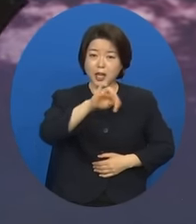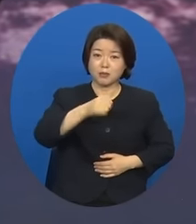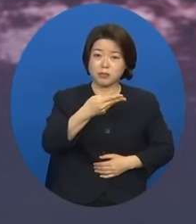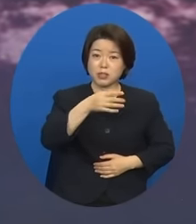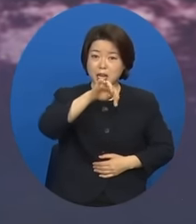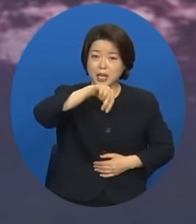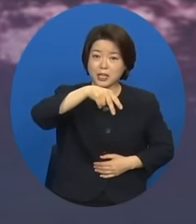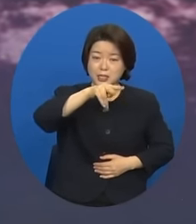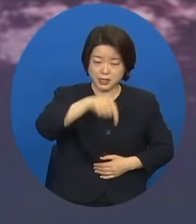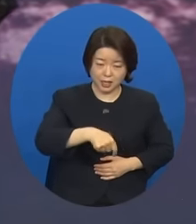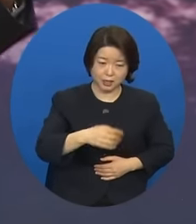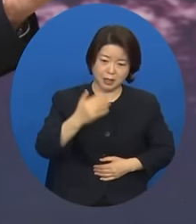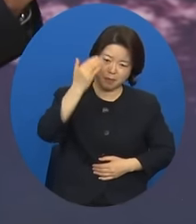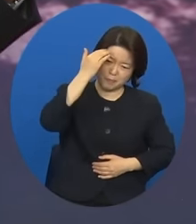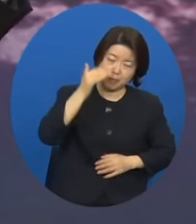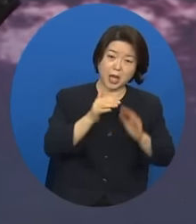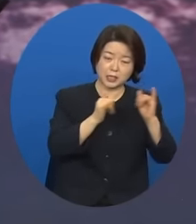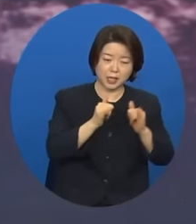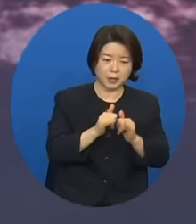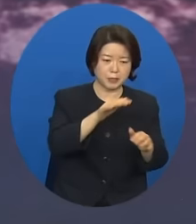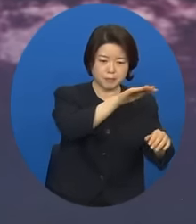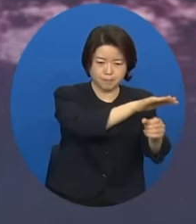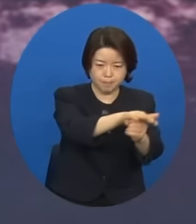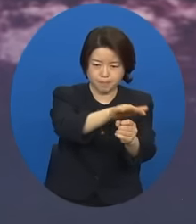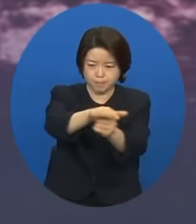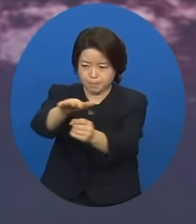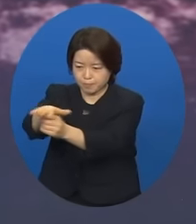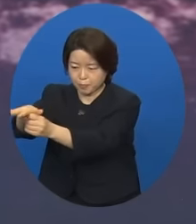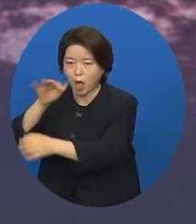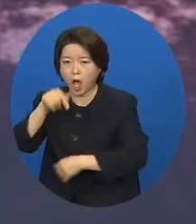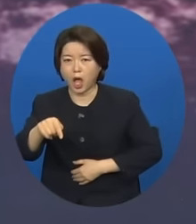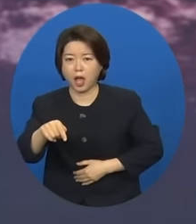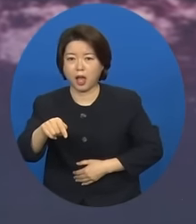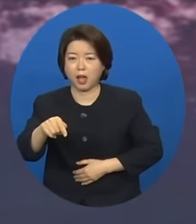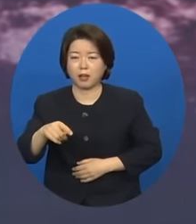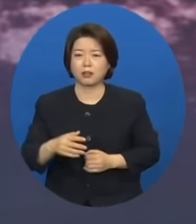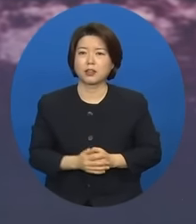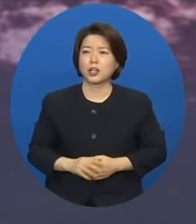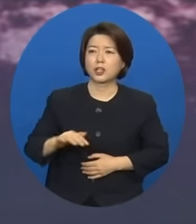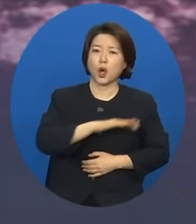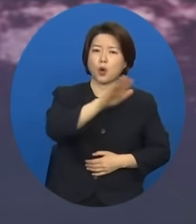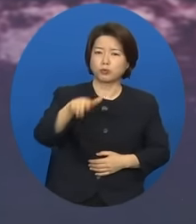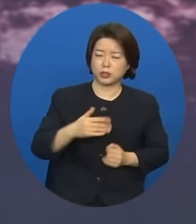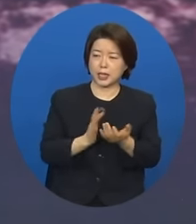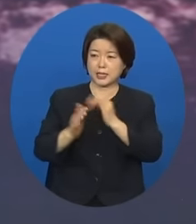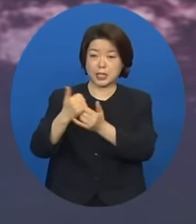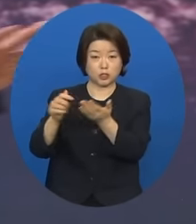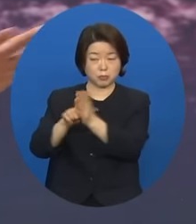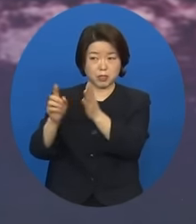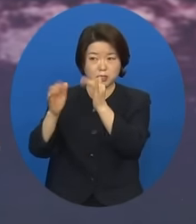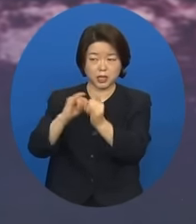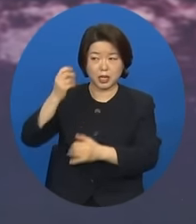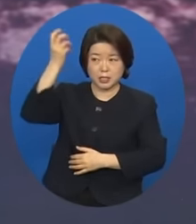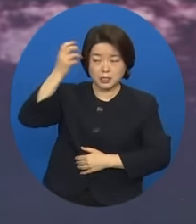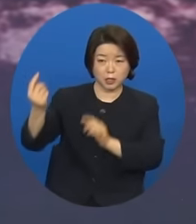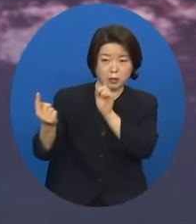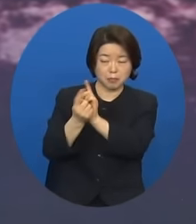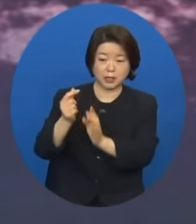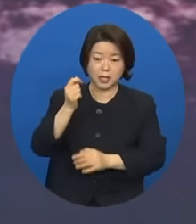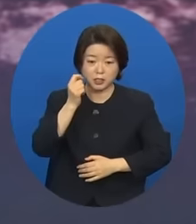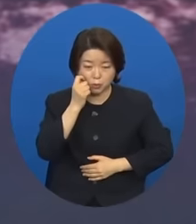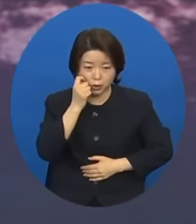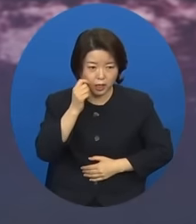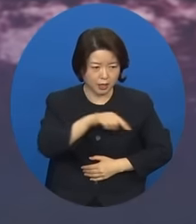즉 주님으로 그리스도 용해 성령님을 만나지 못하도록 막아 놨다는 것 이것이 오늘 본문이